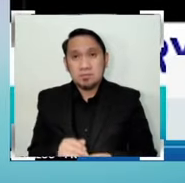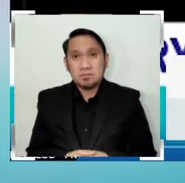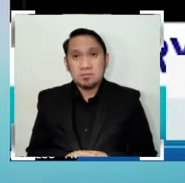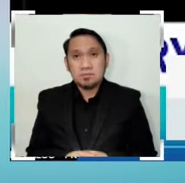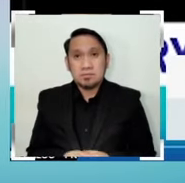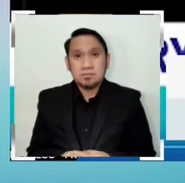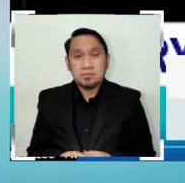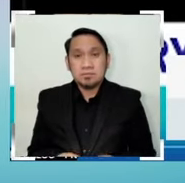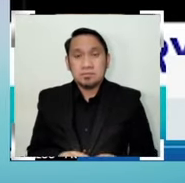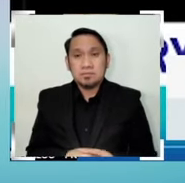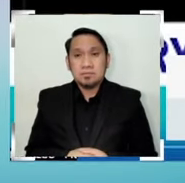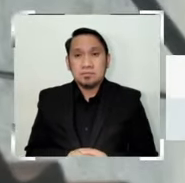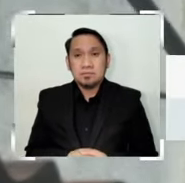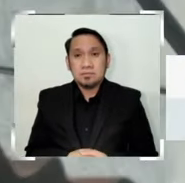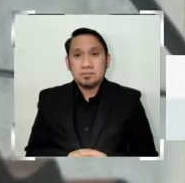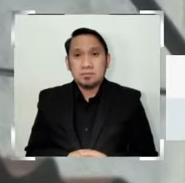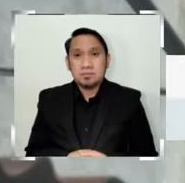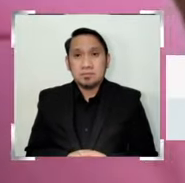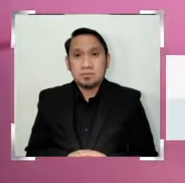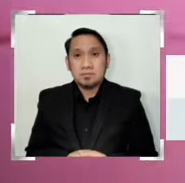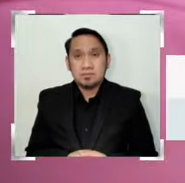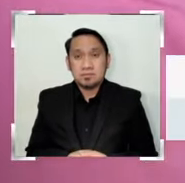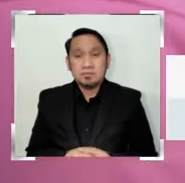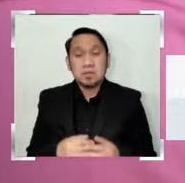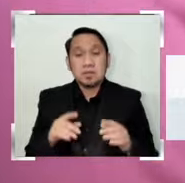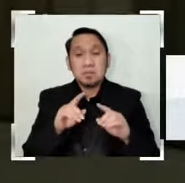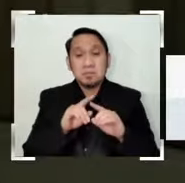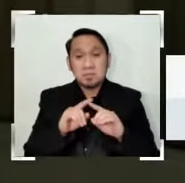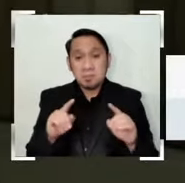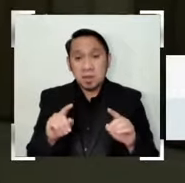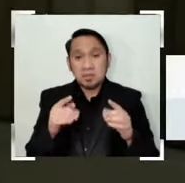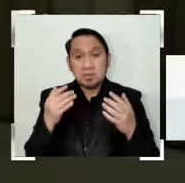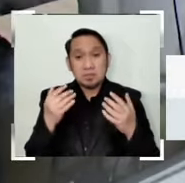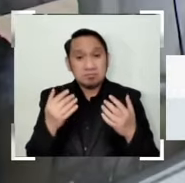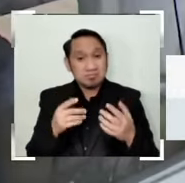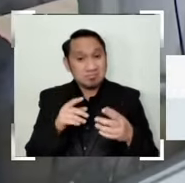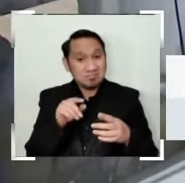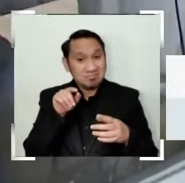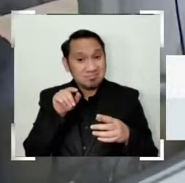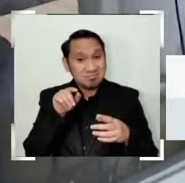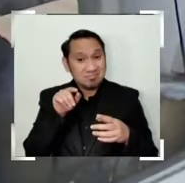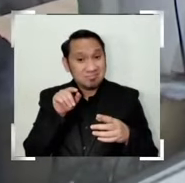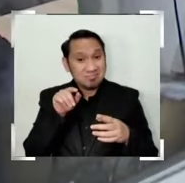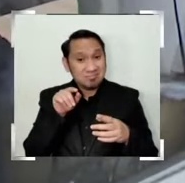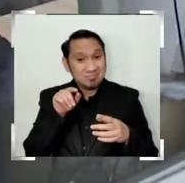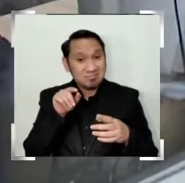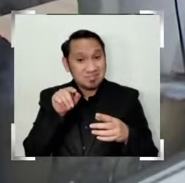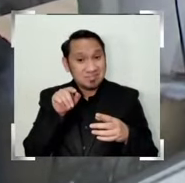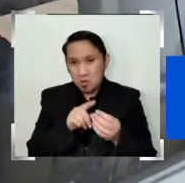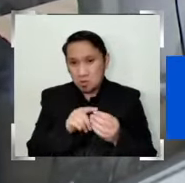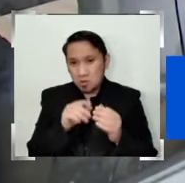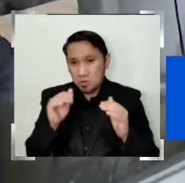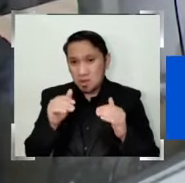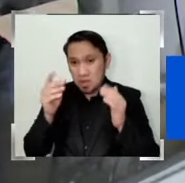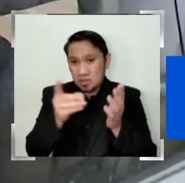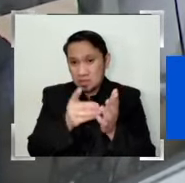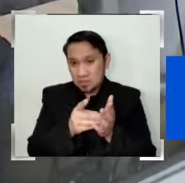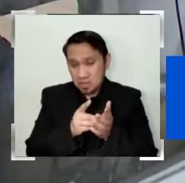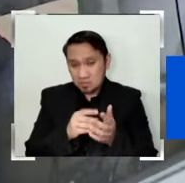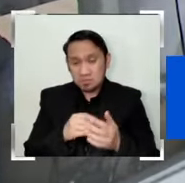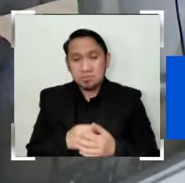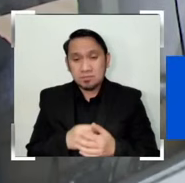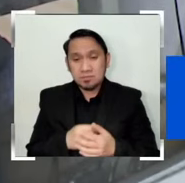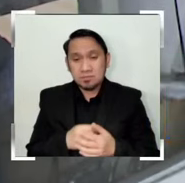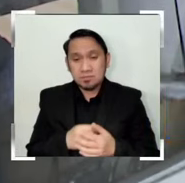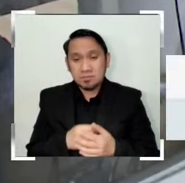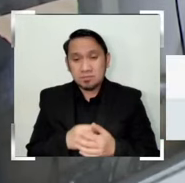of the deferred generation cost. Pero binabantayan din ng Meralco ang tumaas na demand. Nagbabala na ngayon pa lamang ang National Grid Corporation